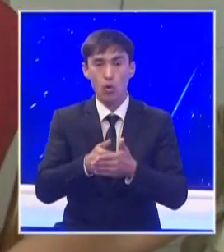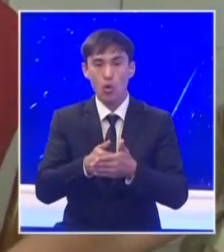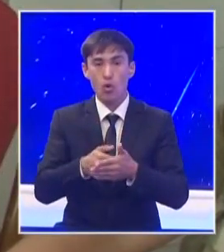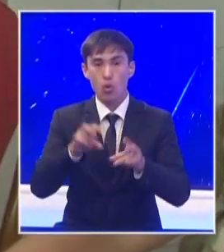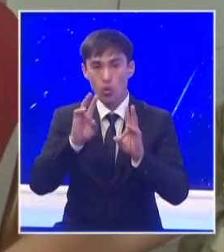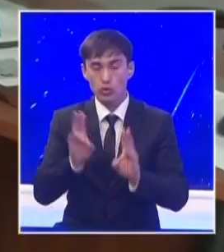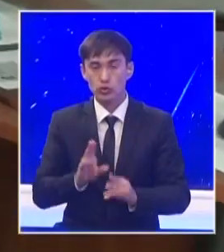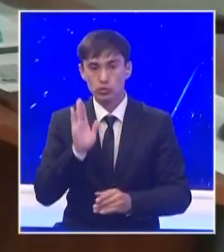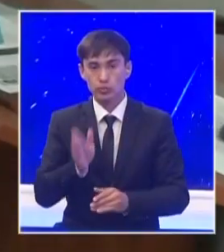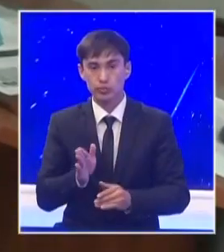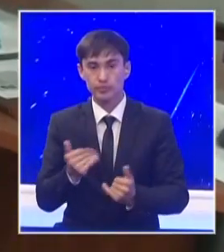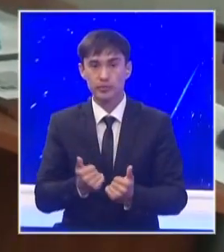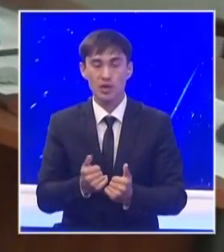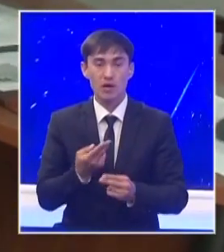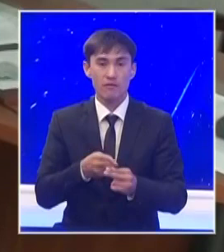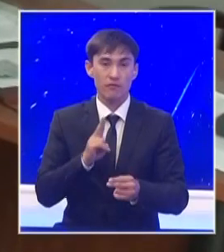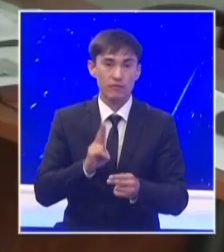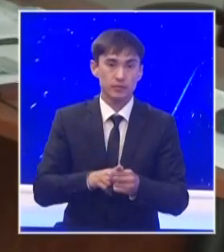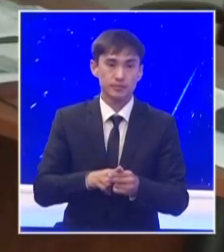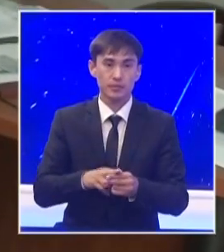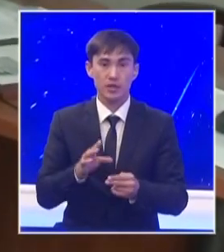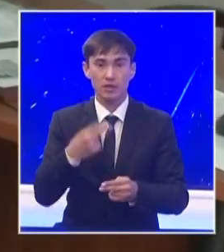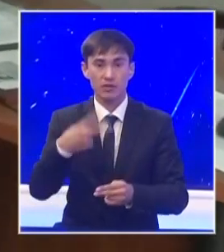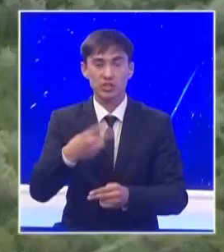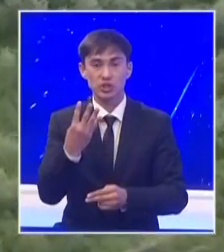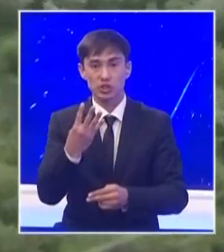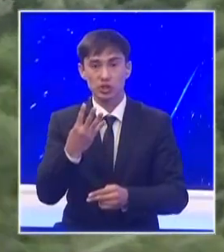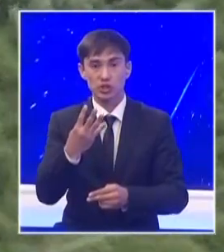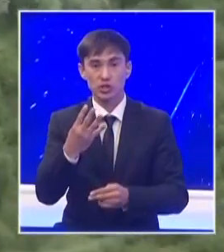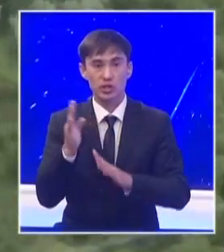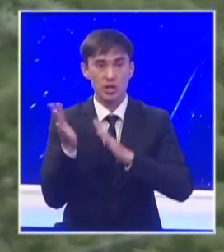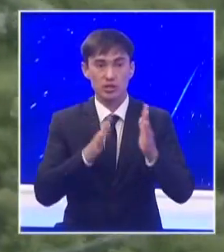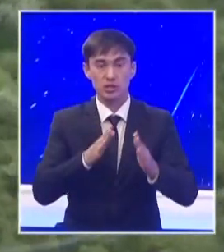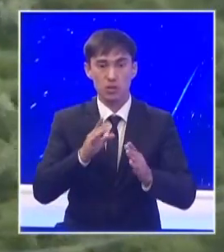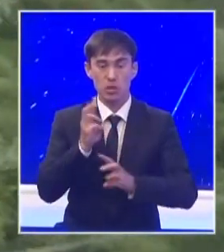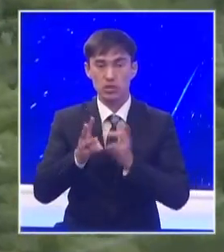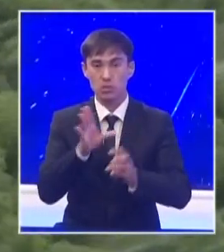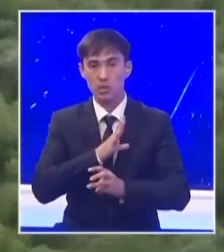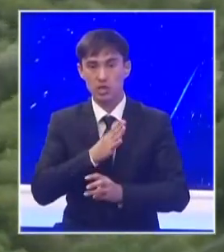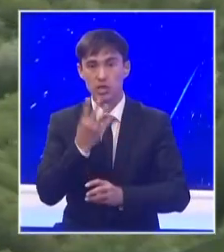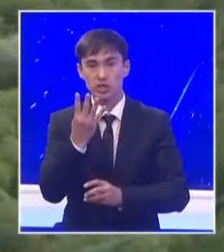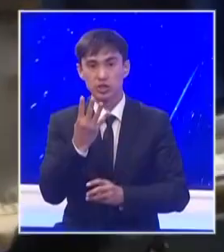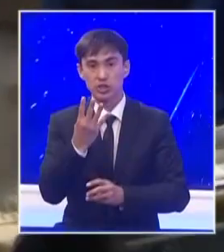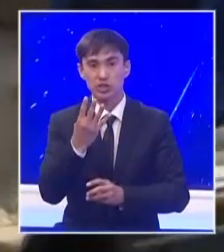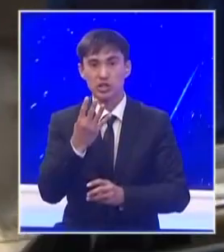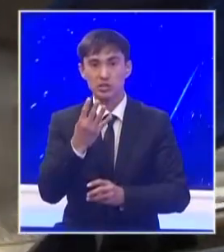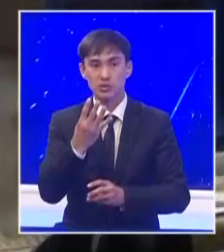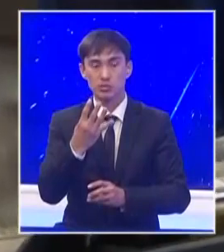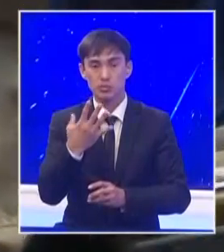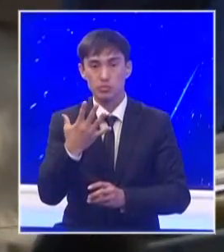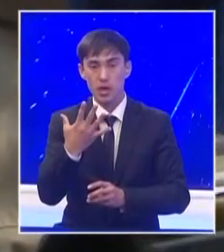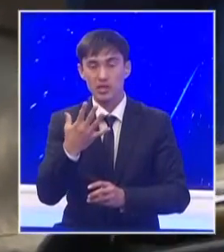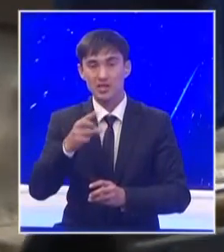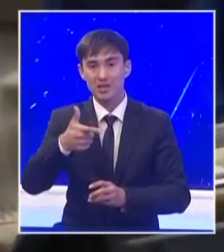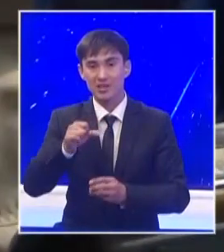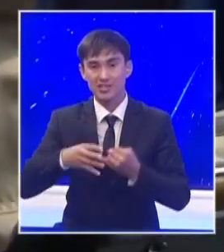году на территории Алматинской области уже произошло 24 лесных пожара, площадь которых составила 4500 гектаров. Кроме этого,